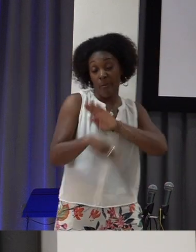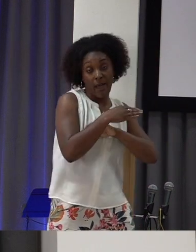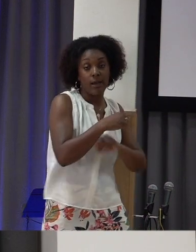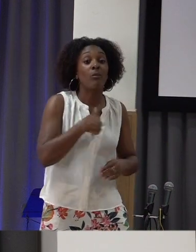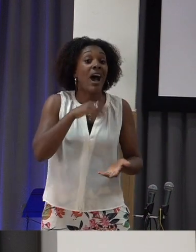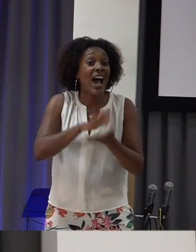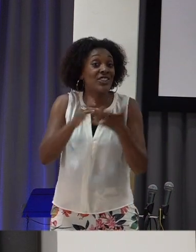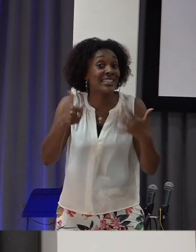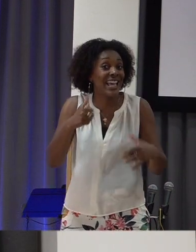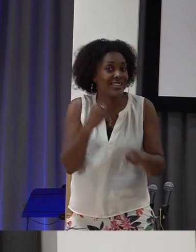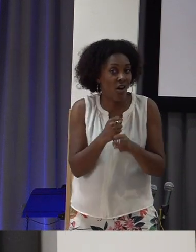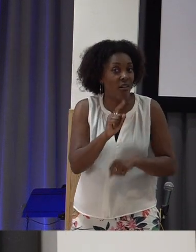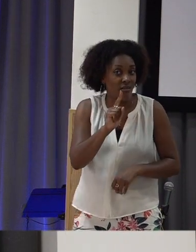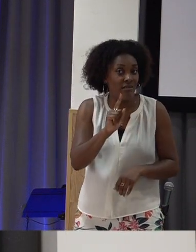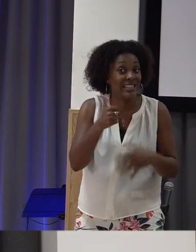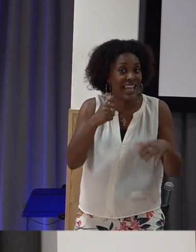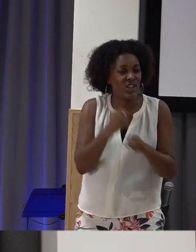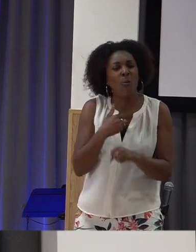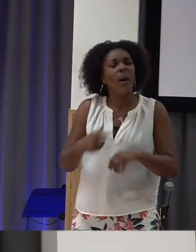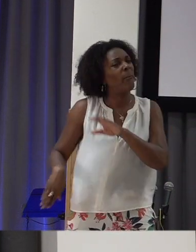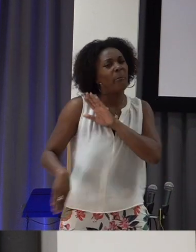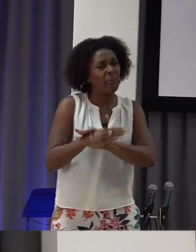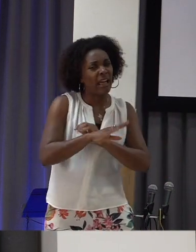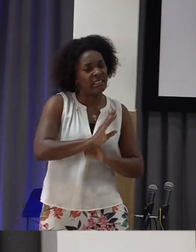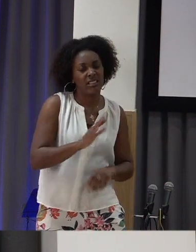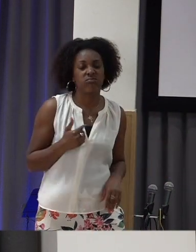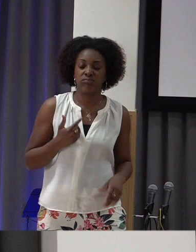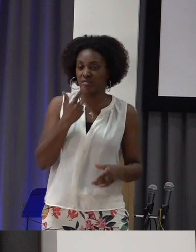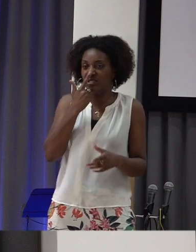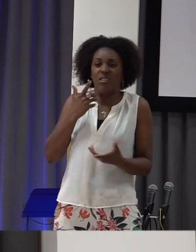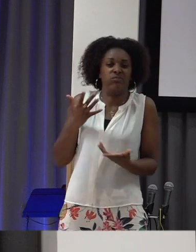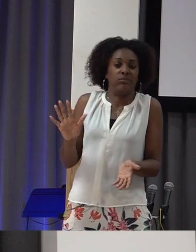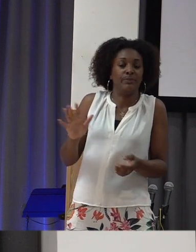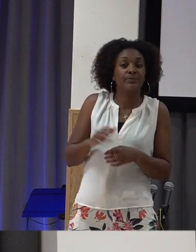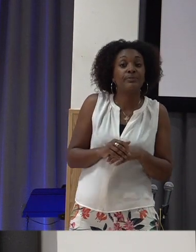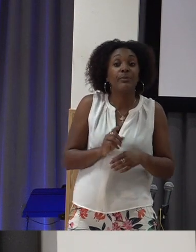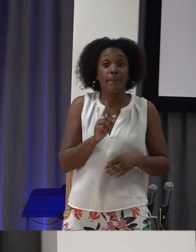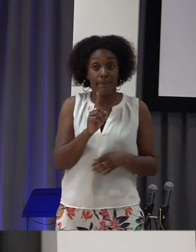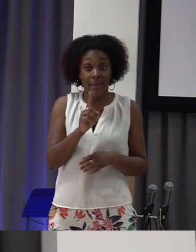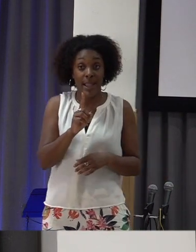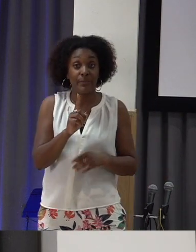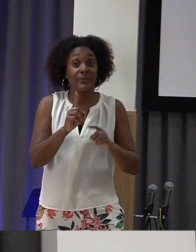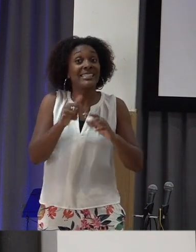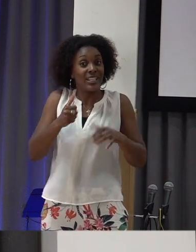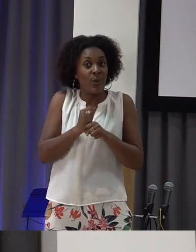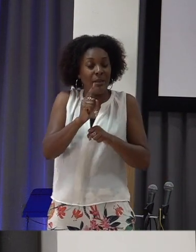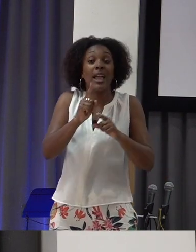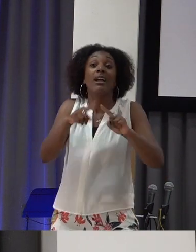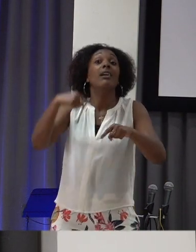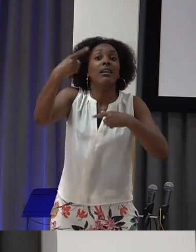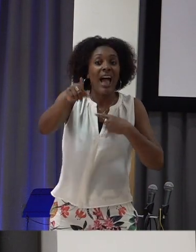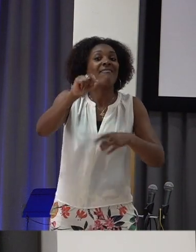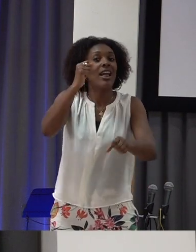ans, hein. Et je suis parti. Mais le soir de ma conversion, j'avais 20 ans, exactement, 20